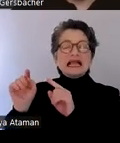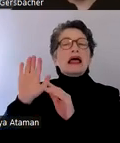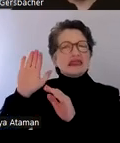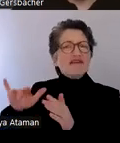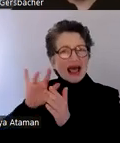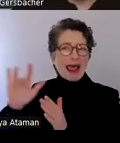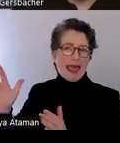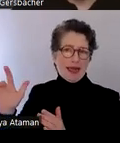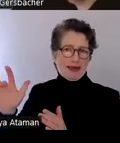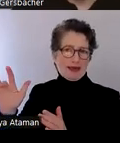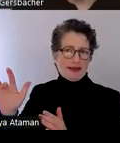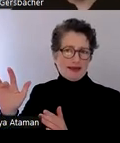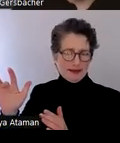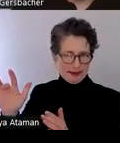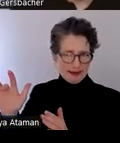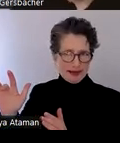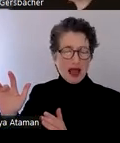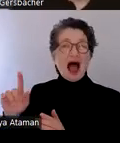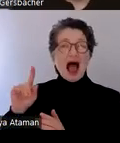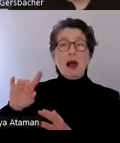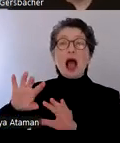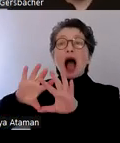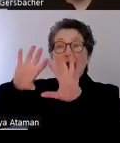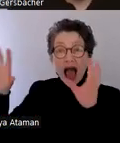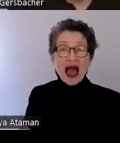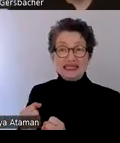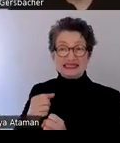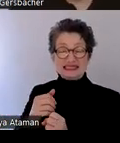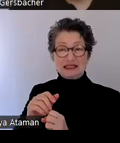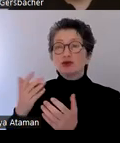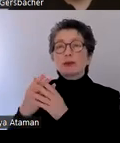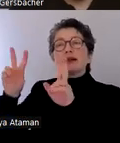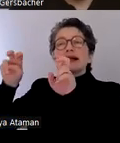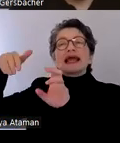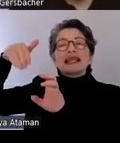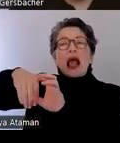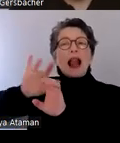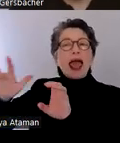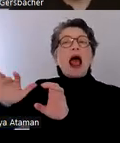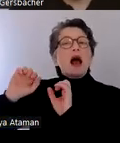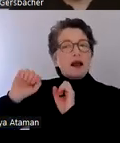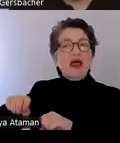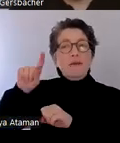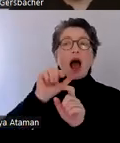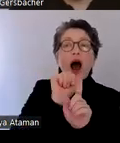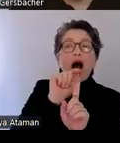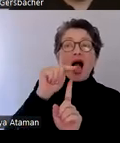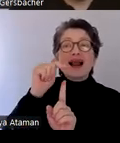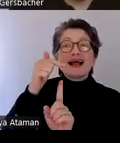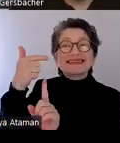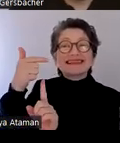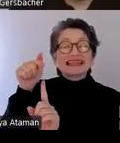dieses Alt-Tag komplett weglässt, dann kann es vorkommen. Also bestenfalls kann es sein, dass der Screen wieder einfach